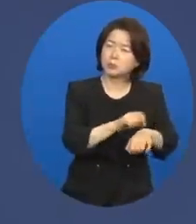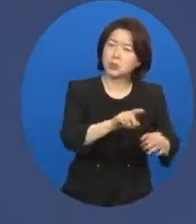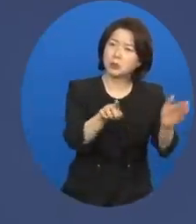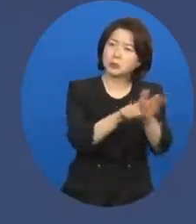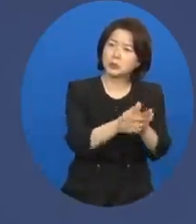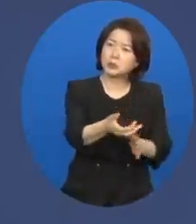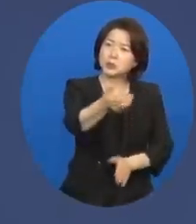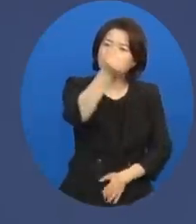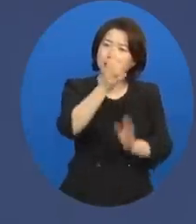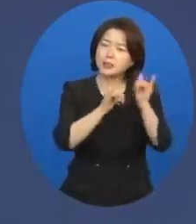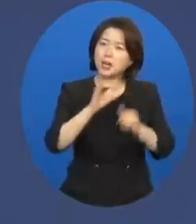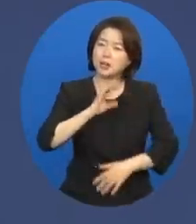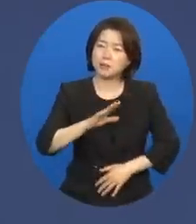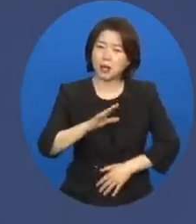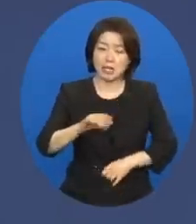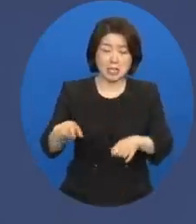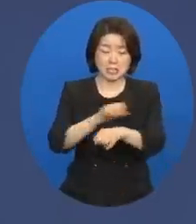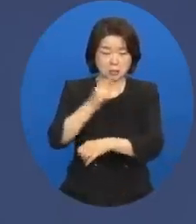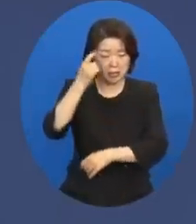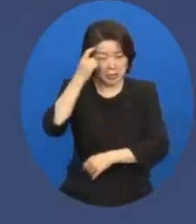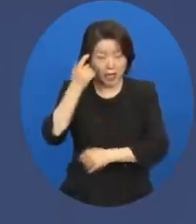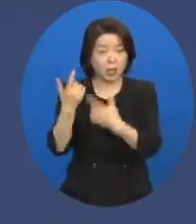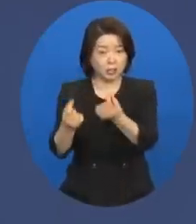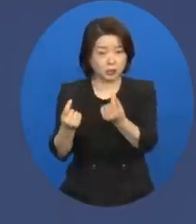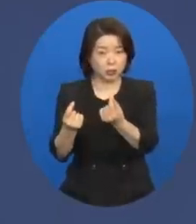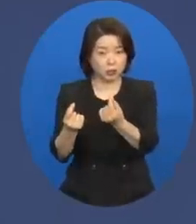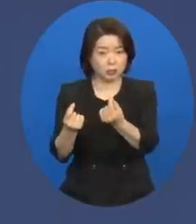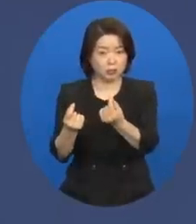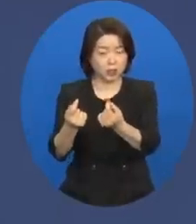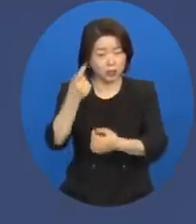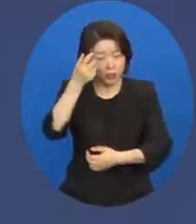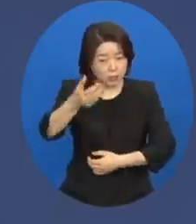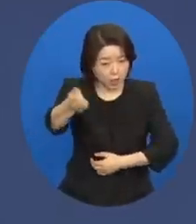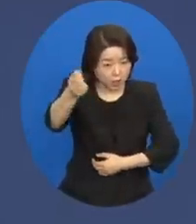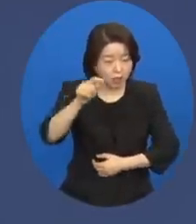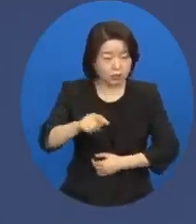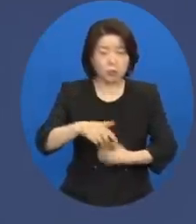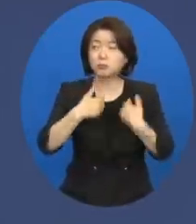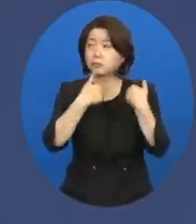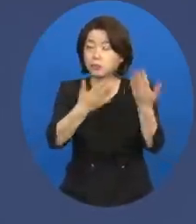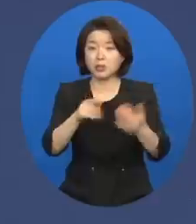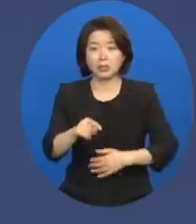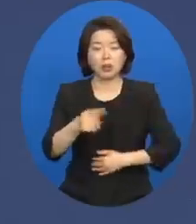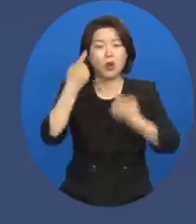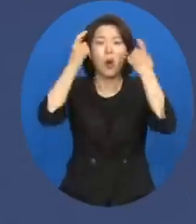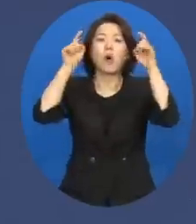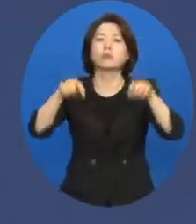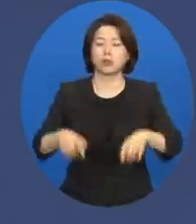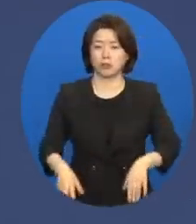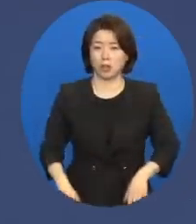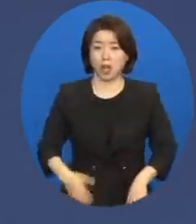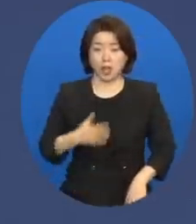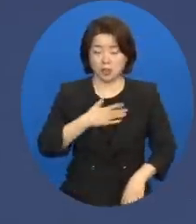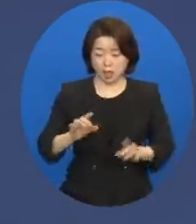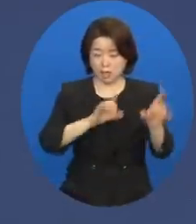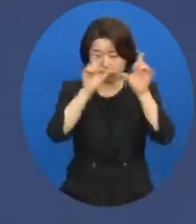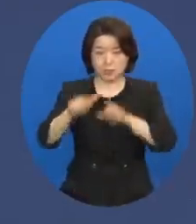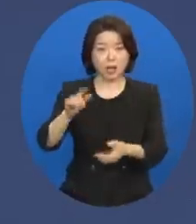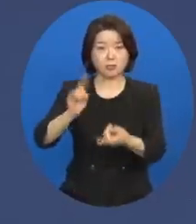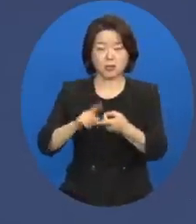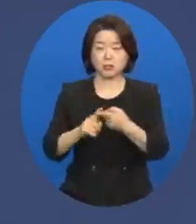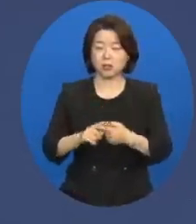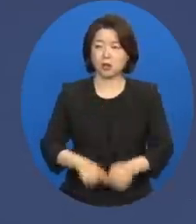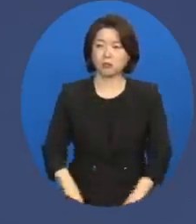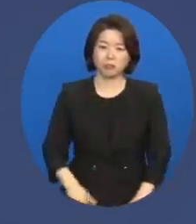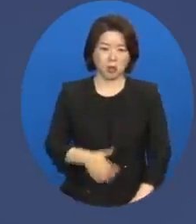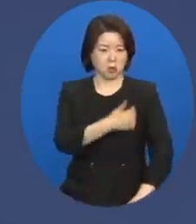가진 사람의 특유한 어떤 생각처럼 생각하는 일은 정말 어리석은 일입니다. 왜냐하면 우리의 삶 자체가 그렇게